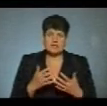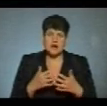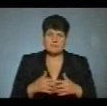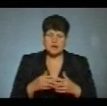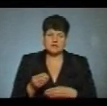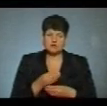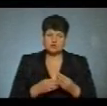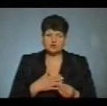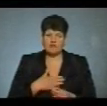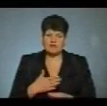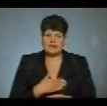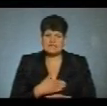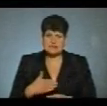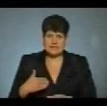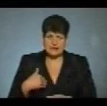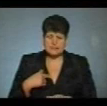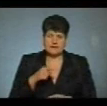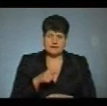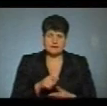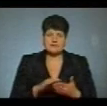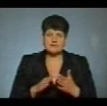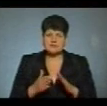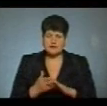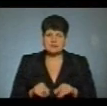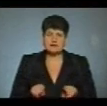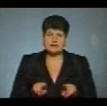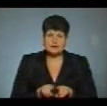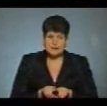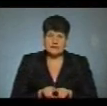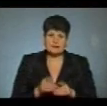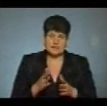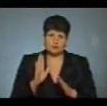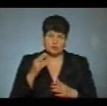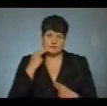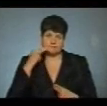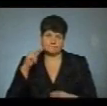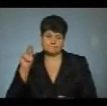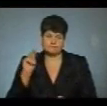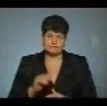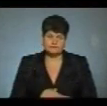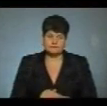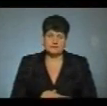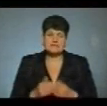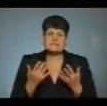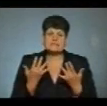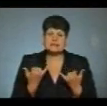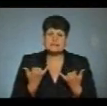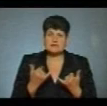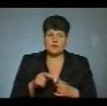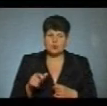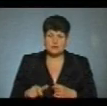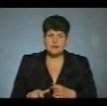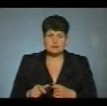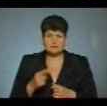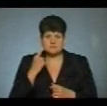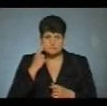вентиляції легень. Але їх стан такий, який йде до виздоровлення. Скільки зараз людей з підозрою?